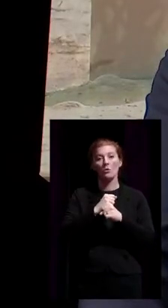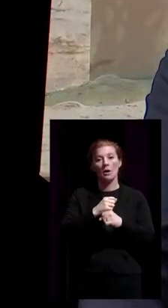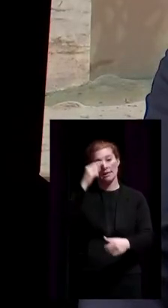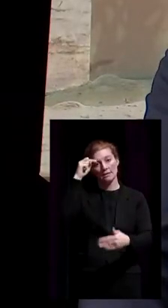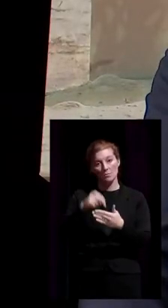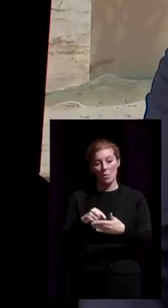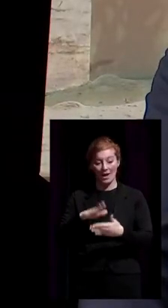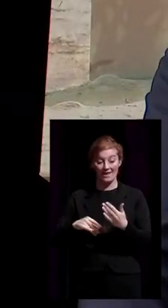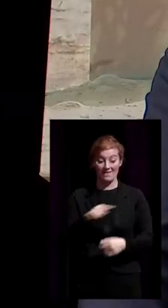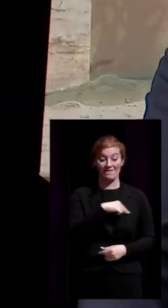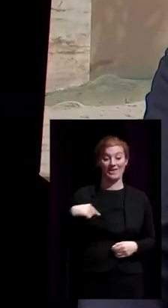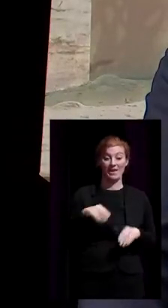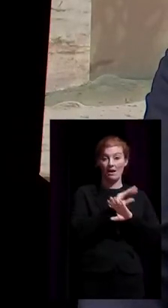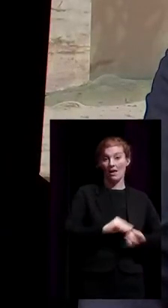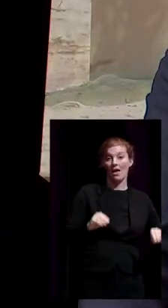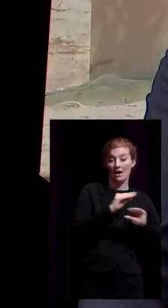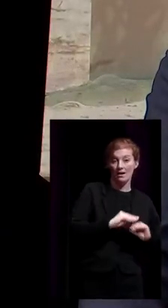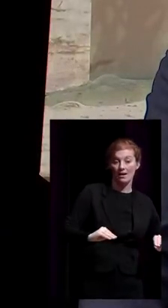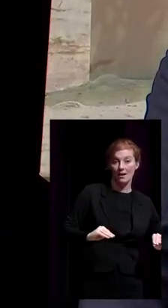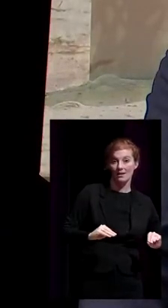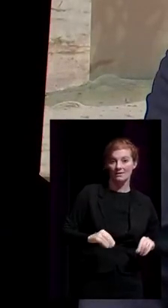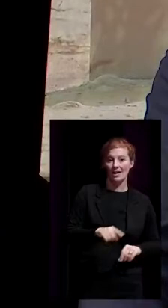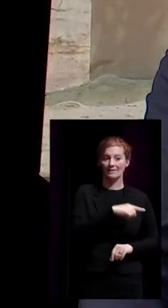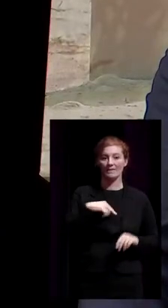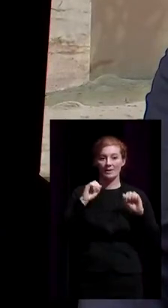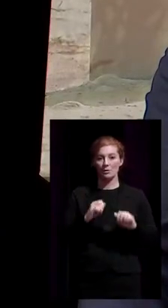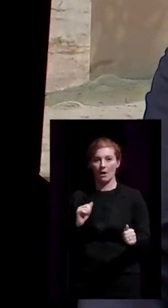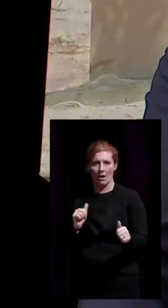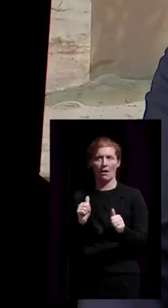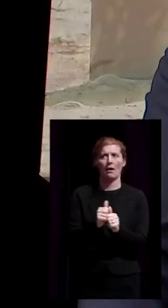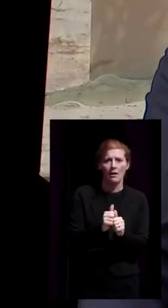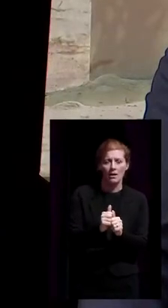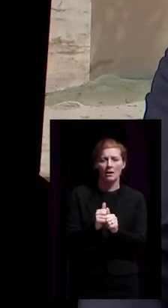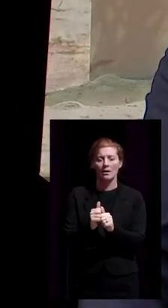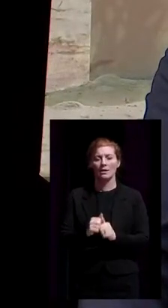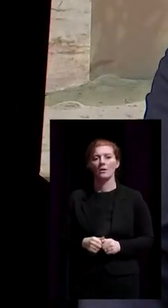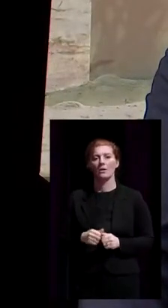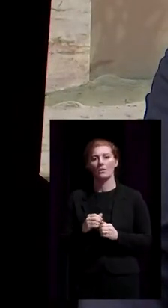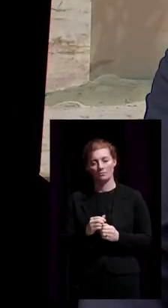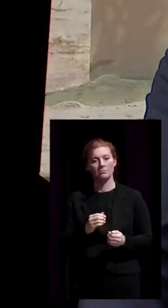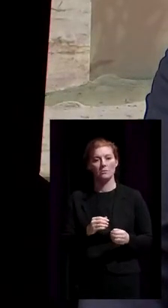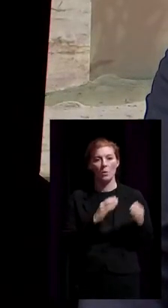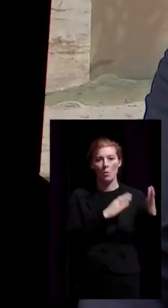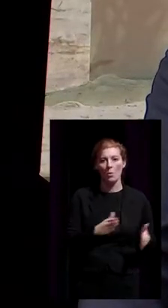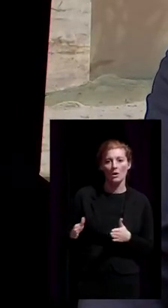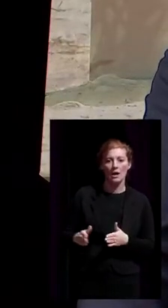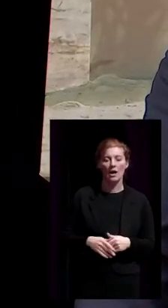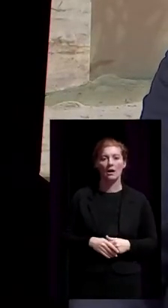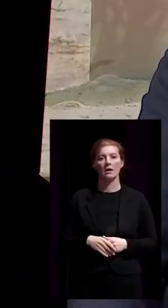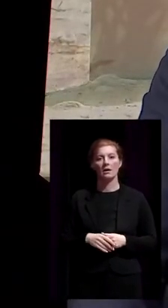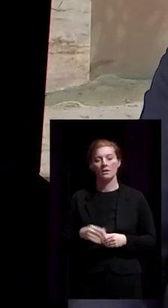som lärare har gjort. Vi måste ta igen detta och lägga till rätta för att